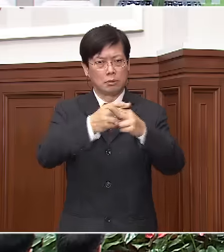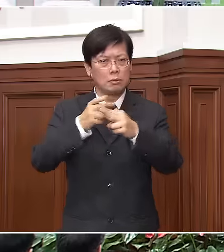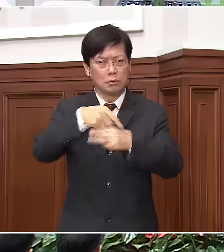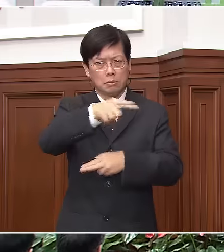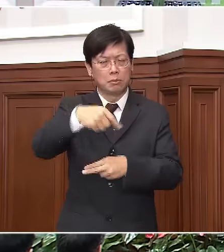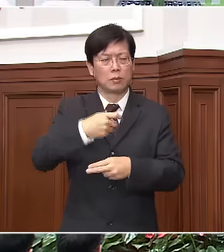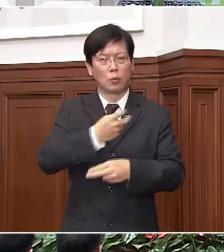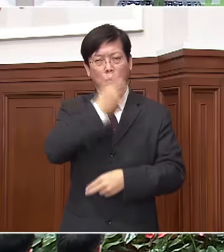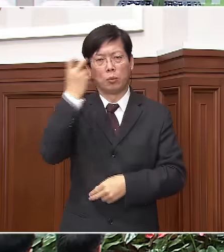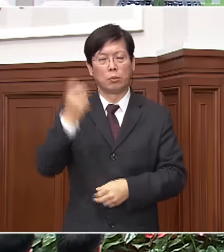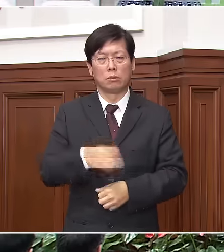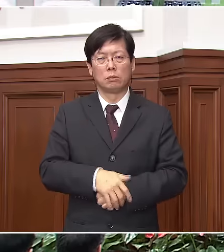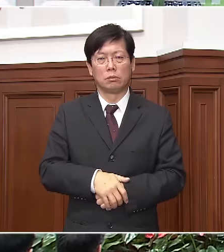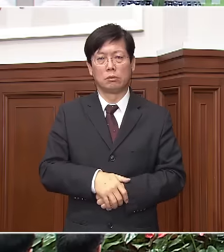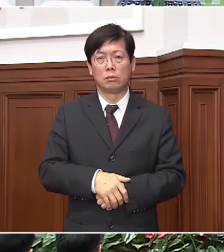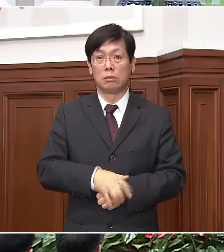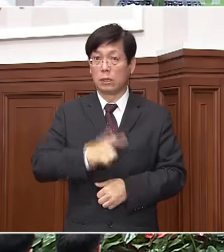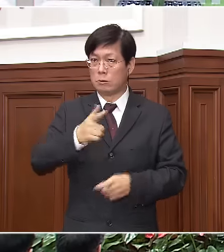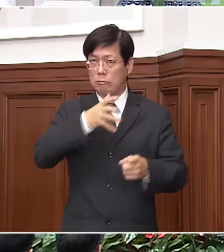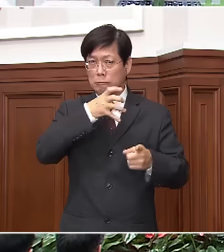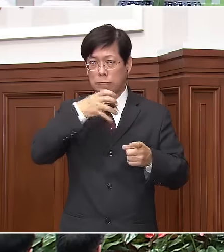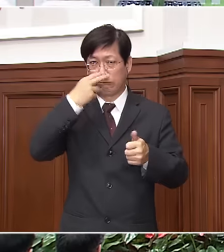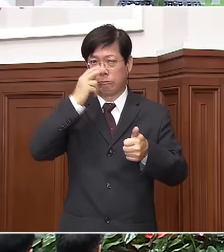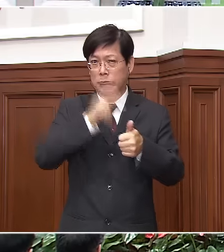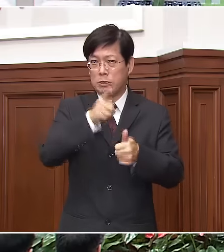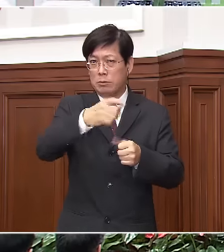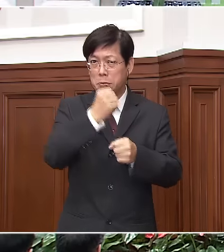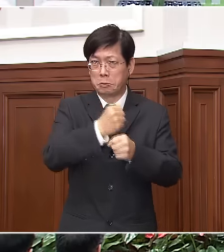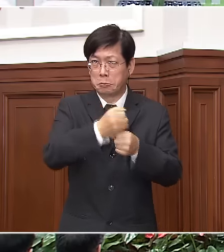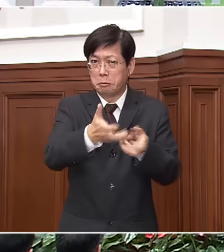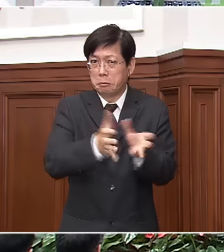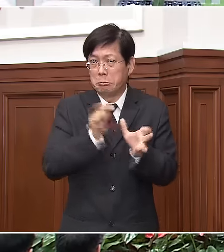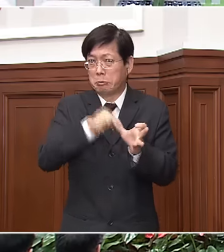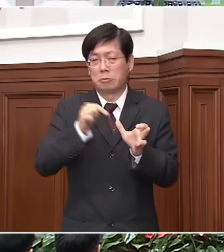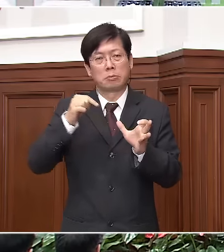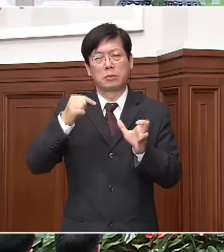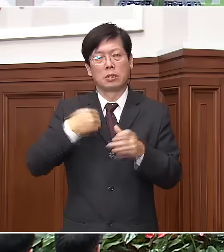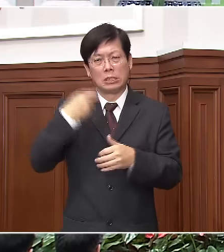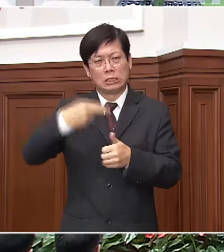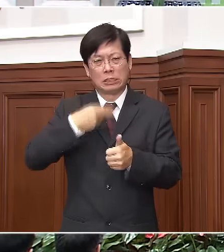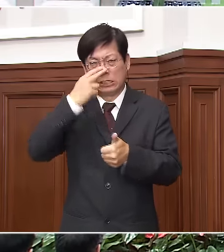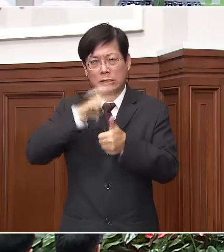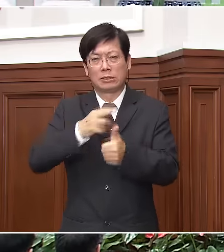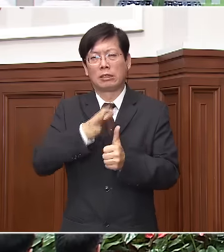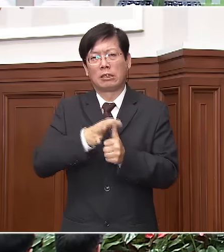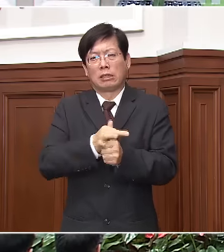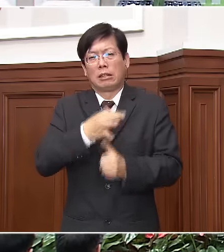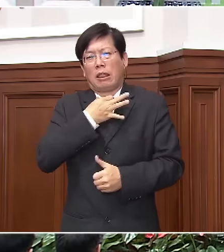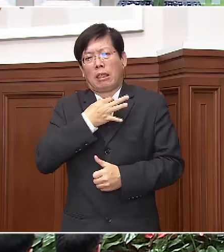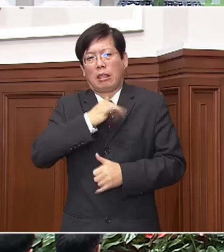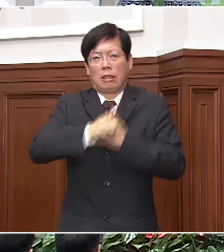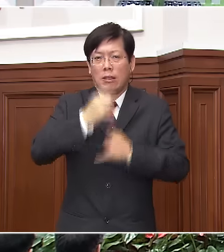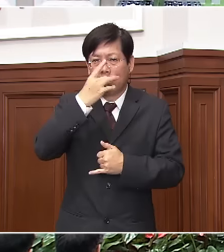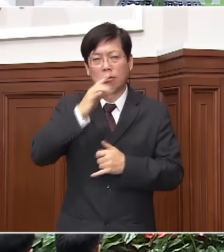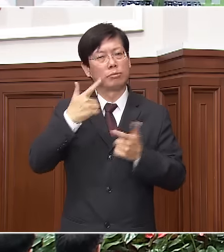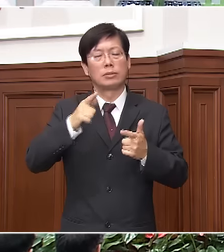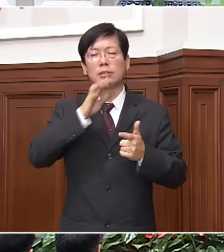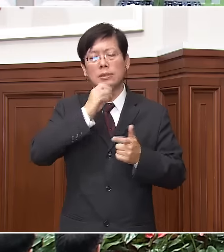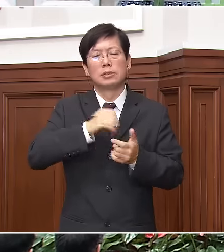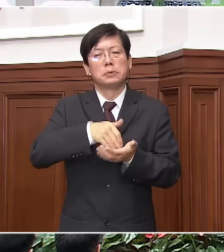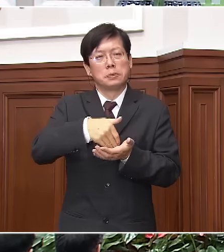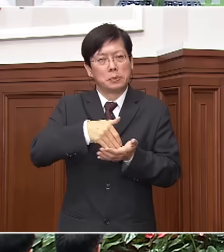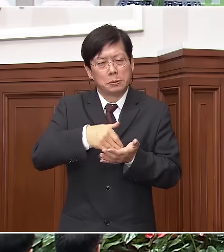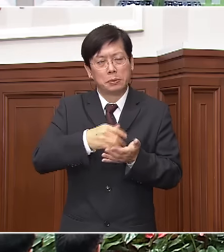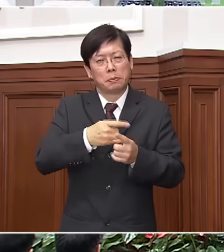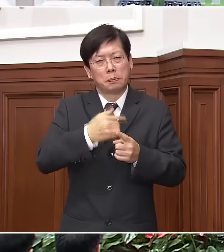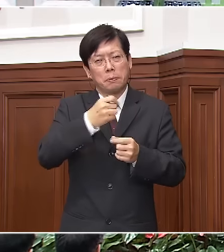会发现，这不是霸凌某些职业别，更不会让大家活不下去。这是温和渐进